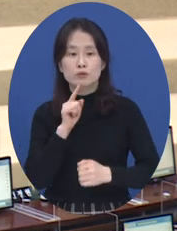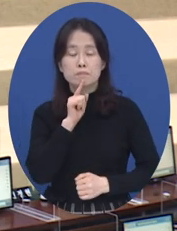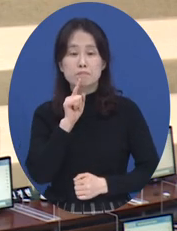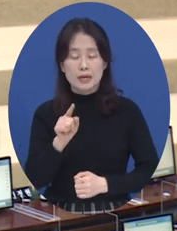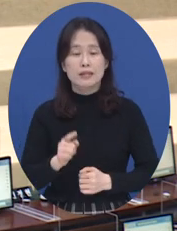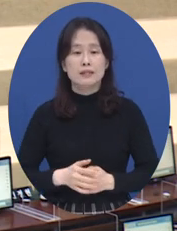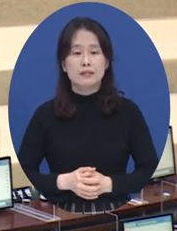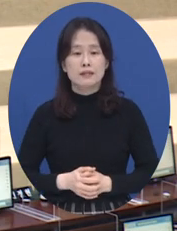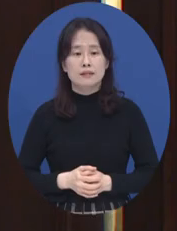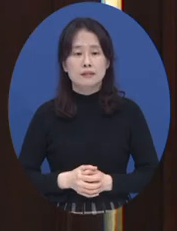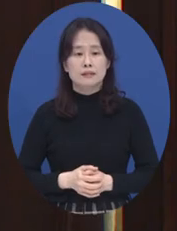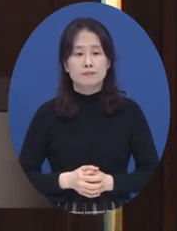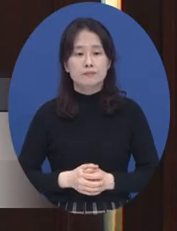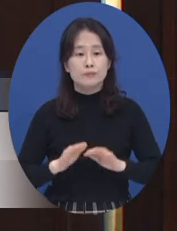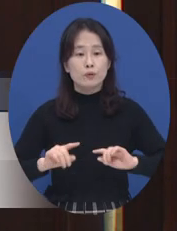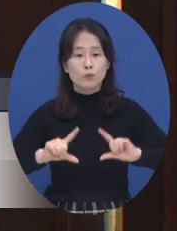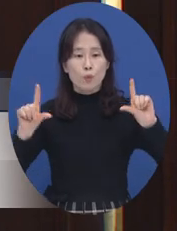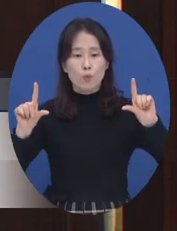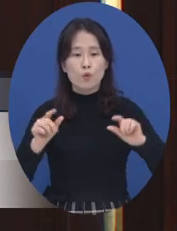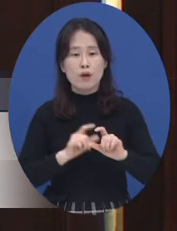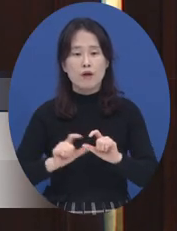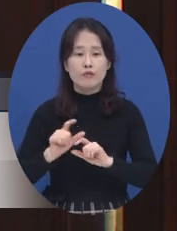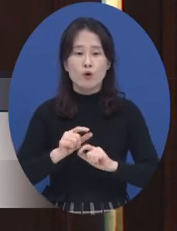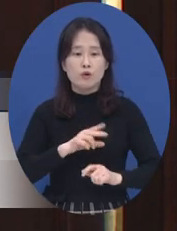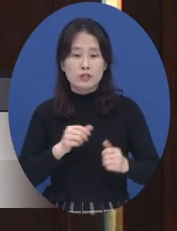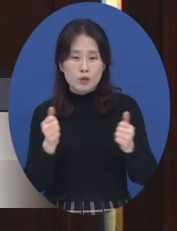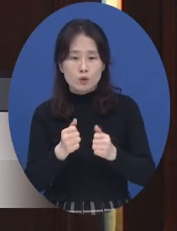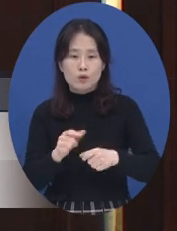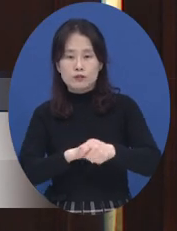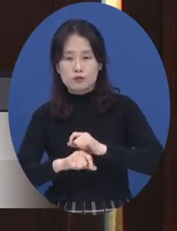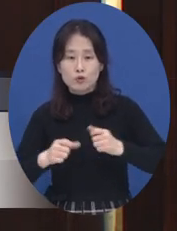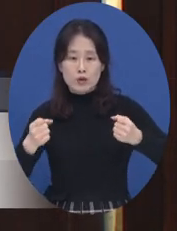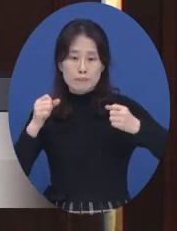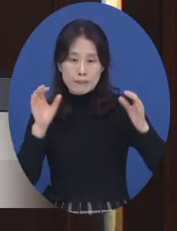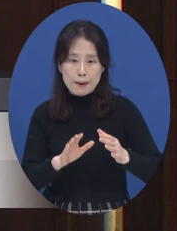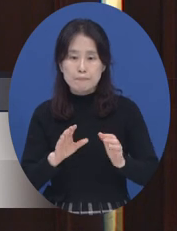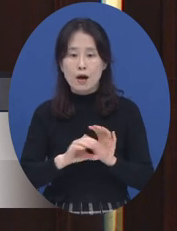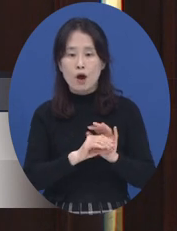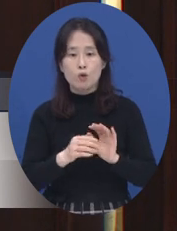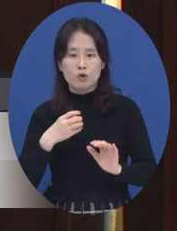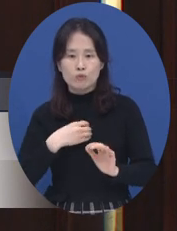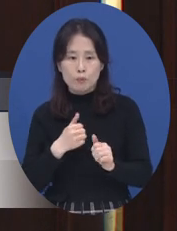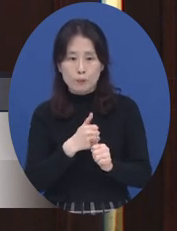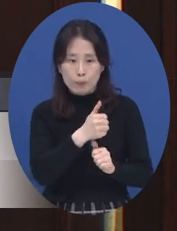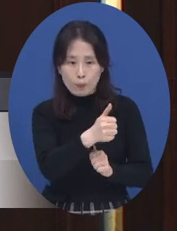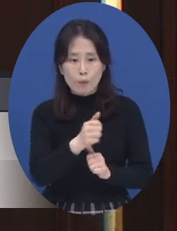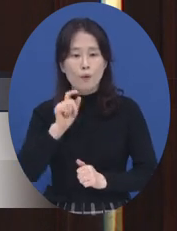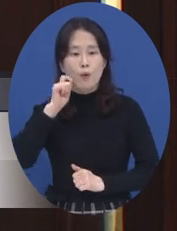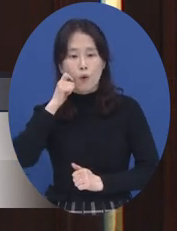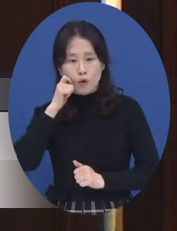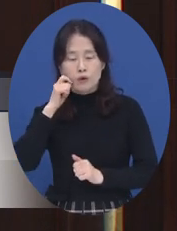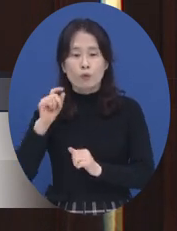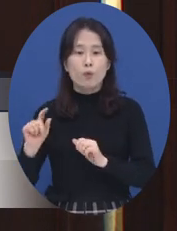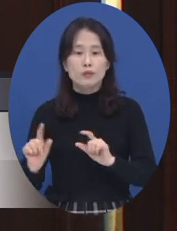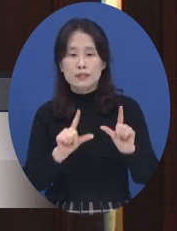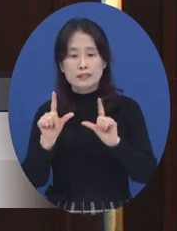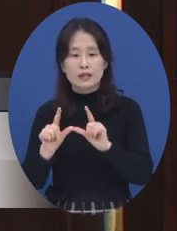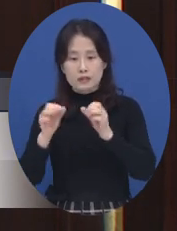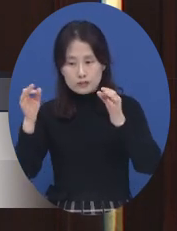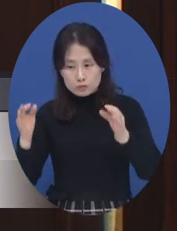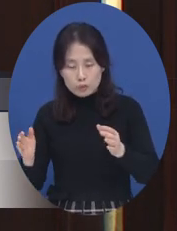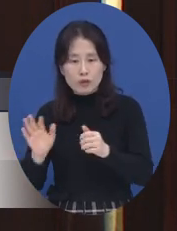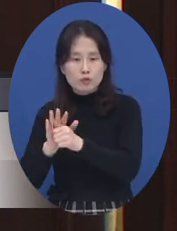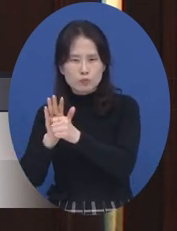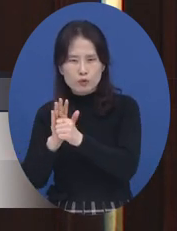모습입니다. 경기도는 올해에도 도의회와 적극 협력하여 코로나19 위기를 극복하고 어려워진